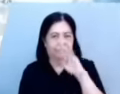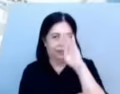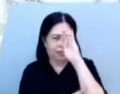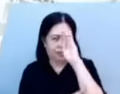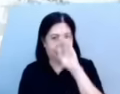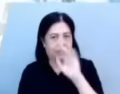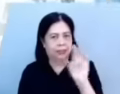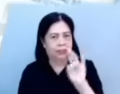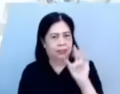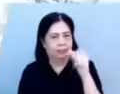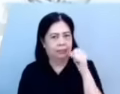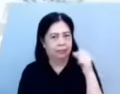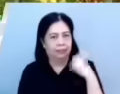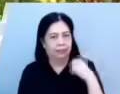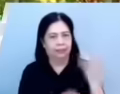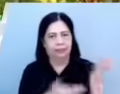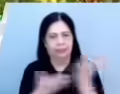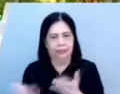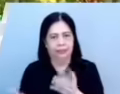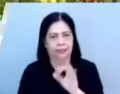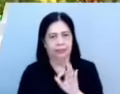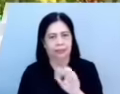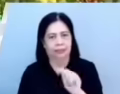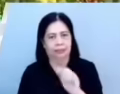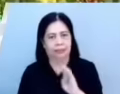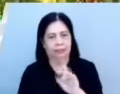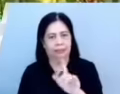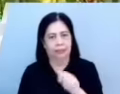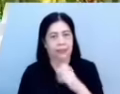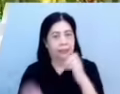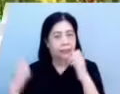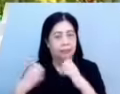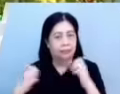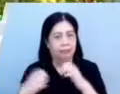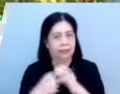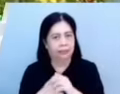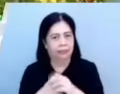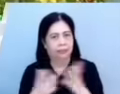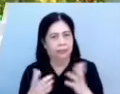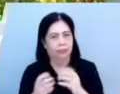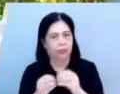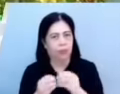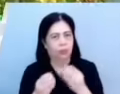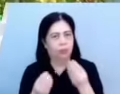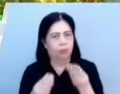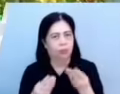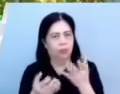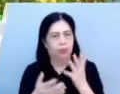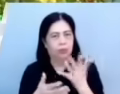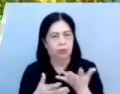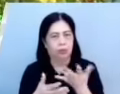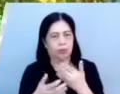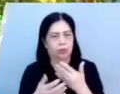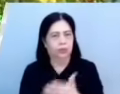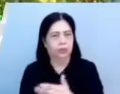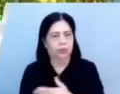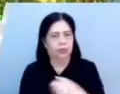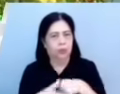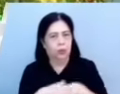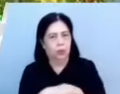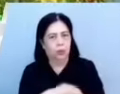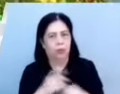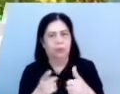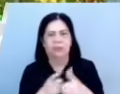kagabi dinala sa Fabella si Ronaline. Ine-expect po kasi natin na medyo mas mabagal po yung pag-progress ng labor pag mauna